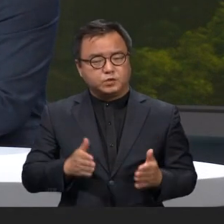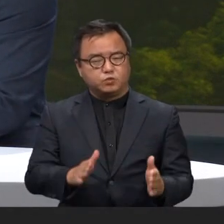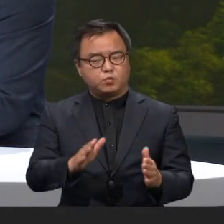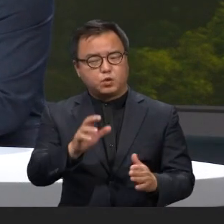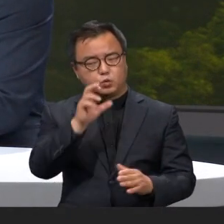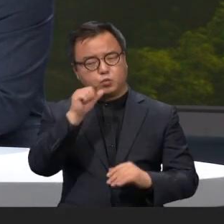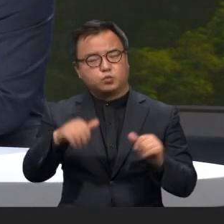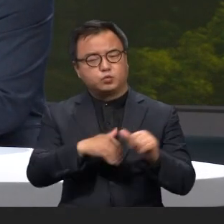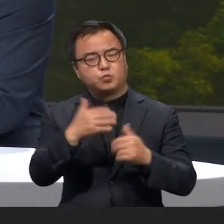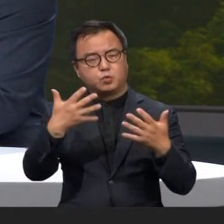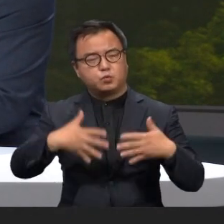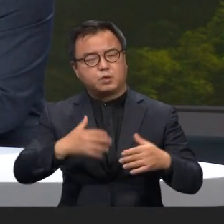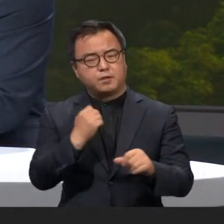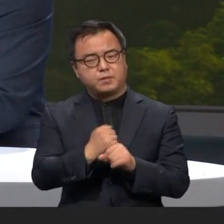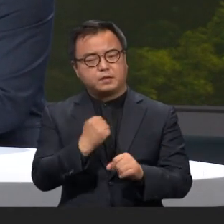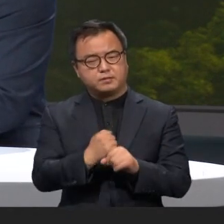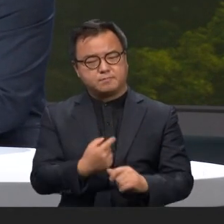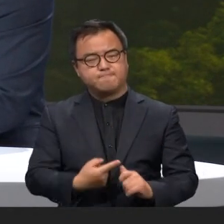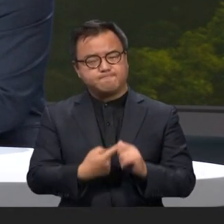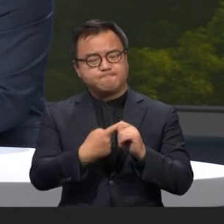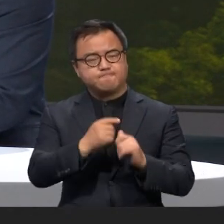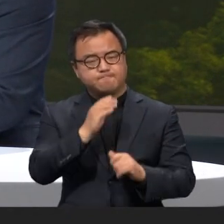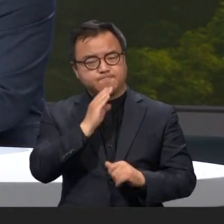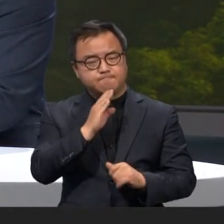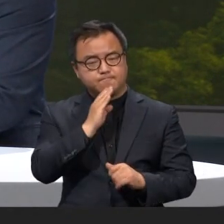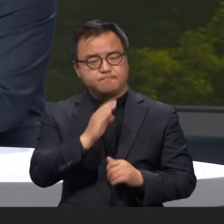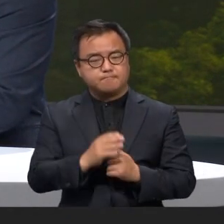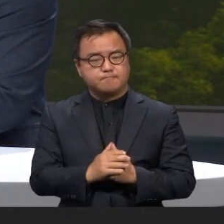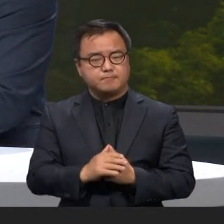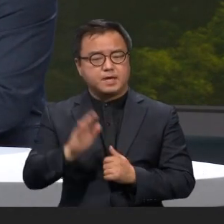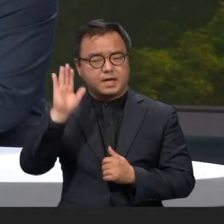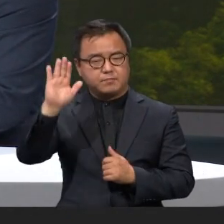여건의 나라를 만들어 주는게 가장 우선 순위 겠죠 4 앞으로 좀 지켜보겠습니다